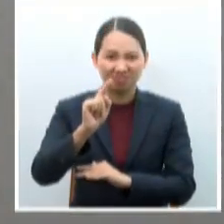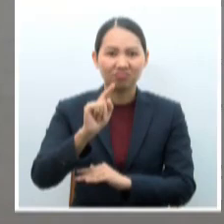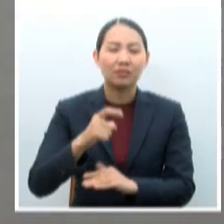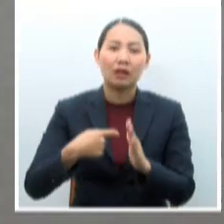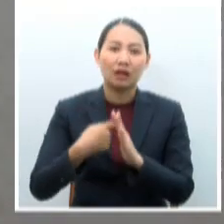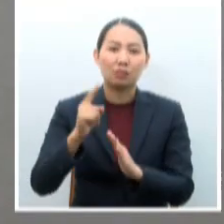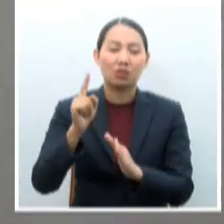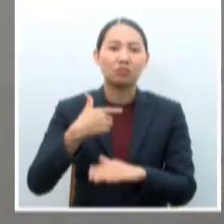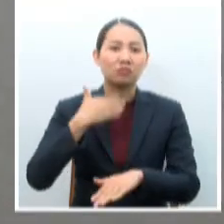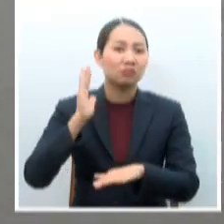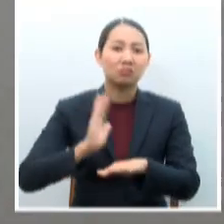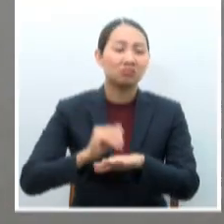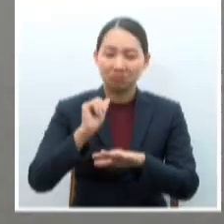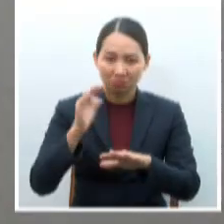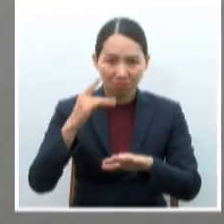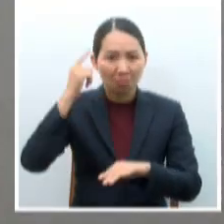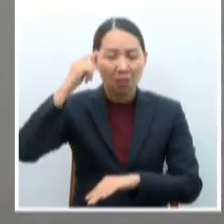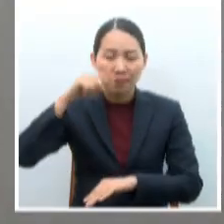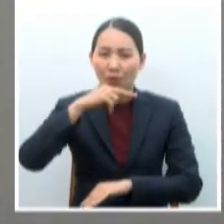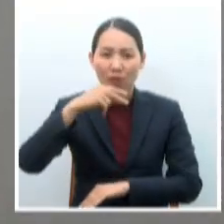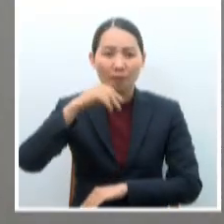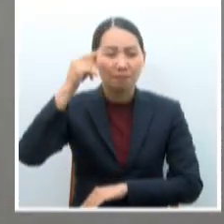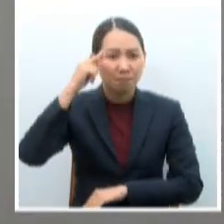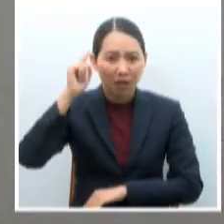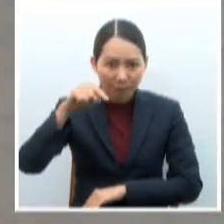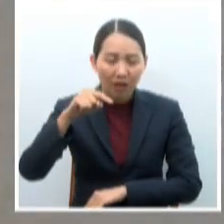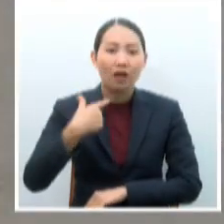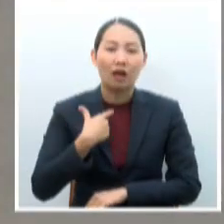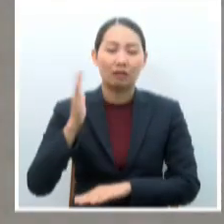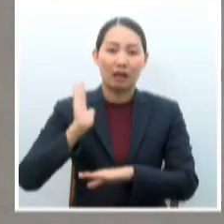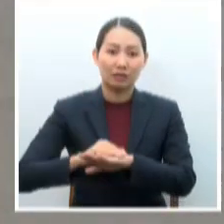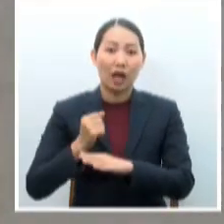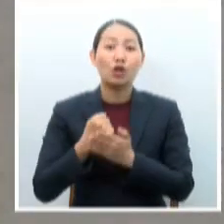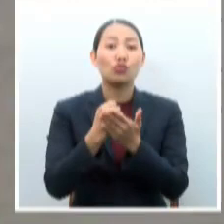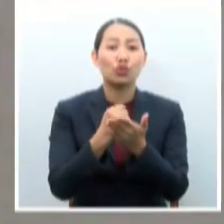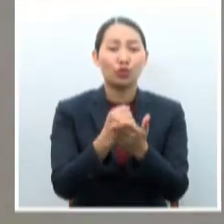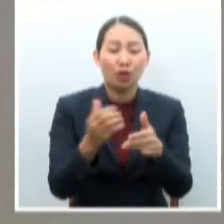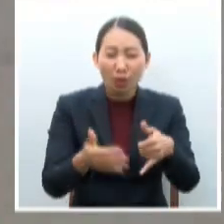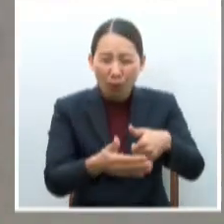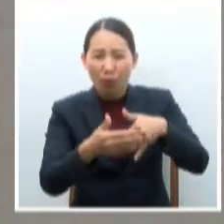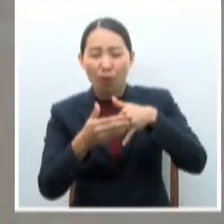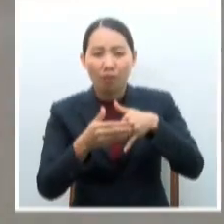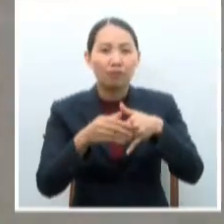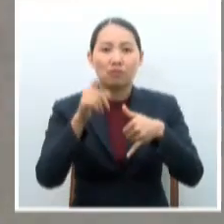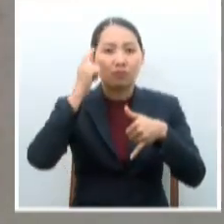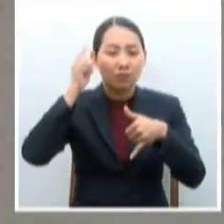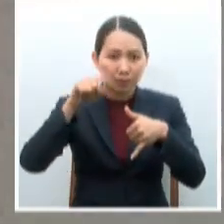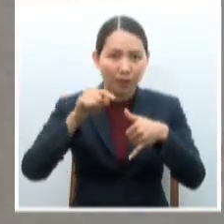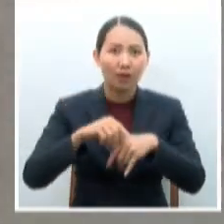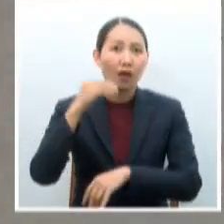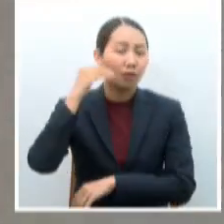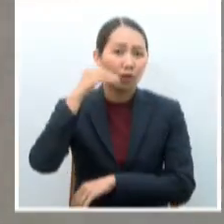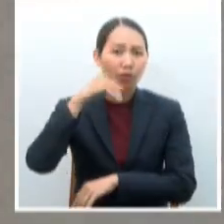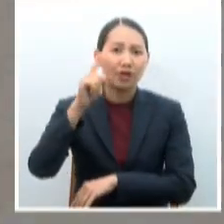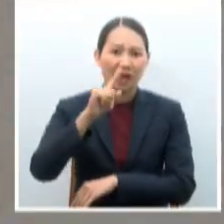ชีวิตรอดและการช่วยเหลือคนตกน้ำจมน้ำที่ถูกต้องและช่วงที่เกิดเหตุจมน้ำมากที่สุดคือช่วงปิดภ